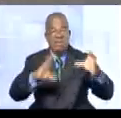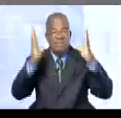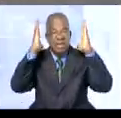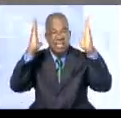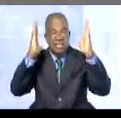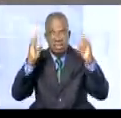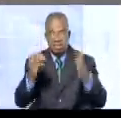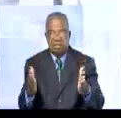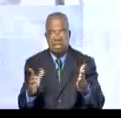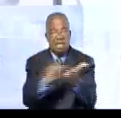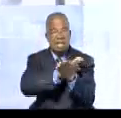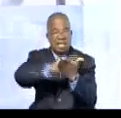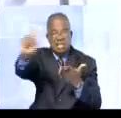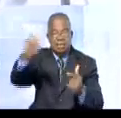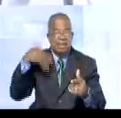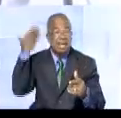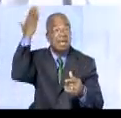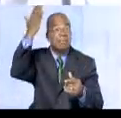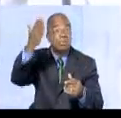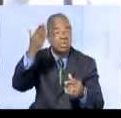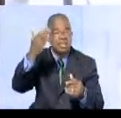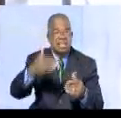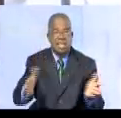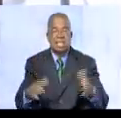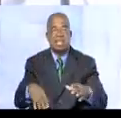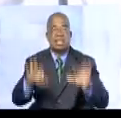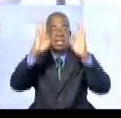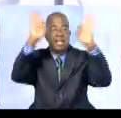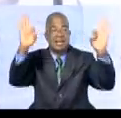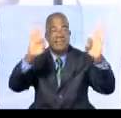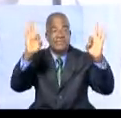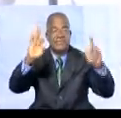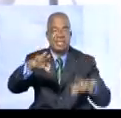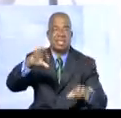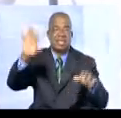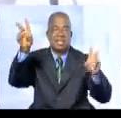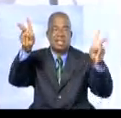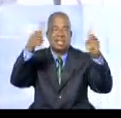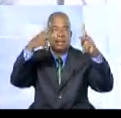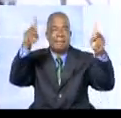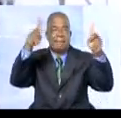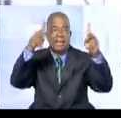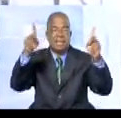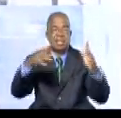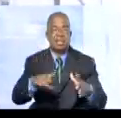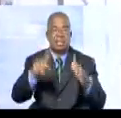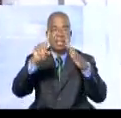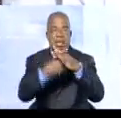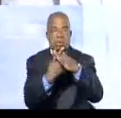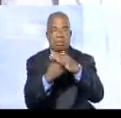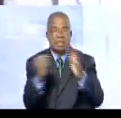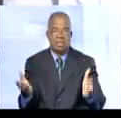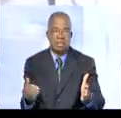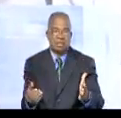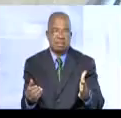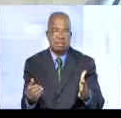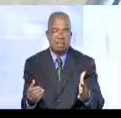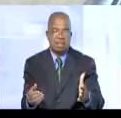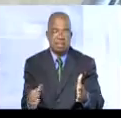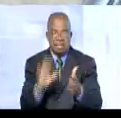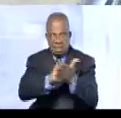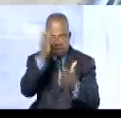Moment d'intense trafic routier. J'invite l'ensemble des transporteurs, des conducteurs, tous les acteurs du transport